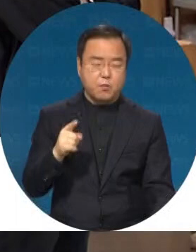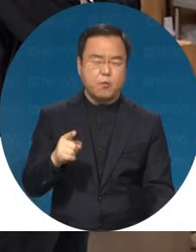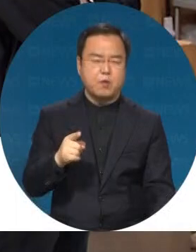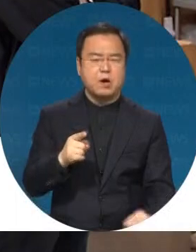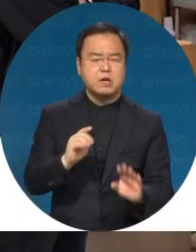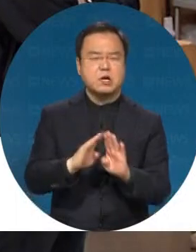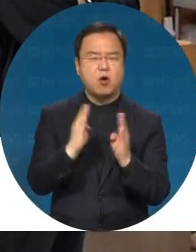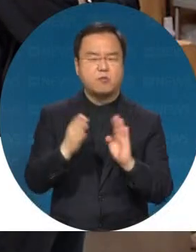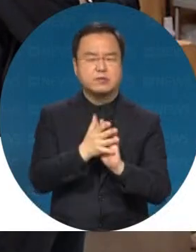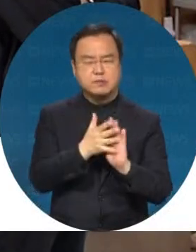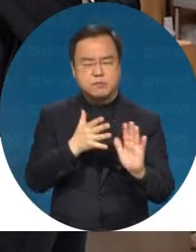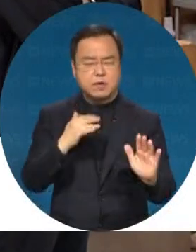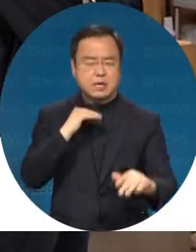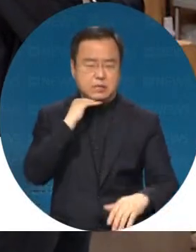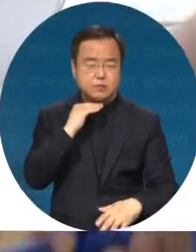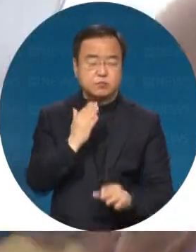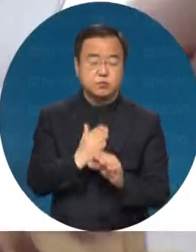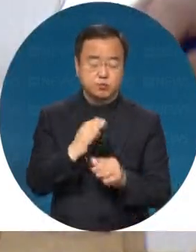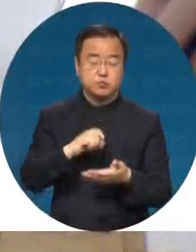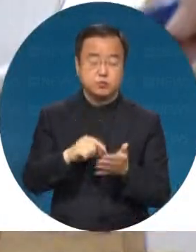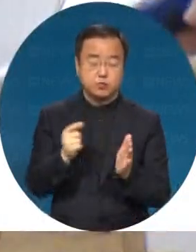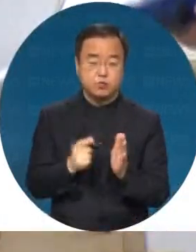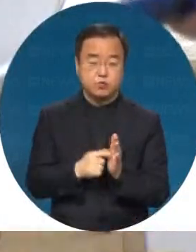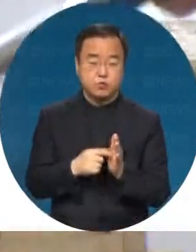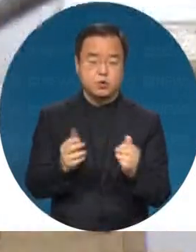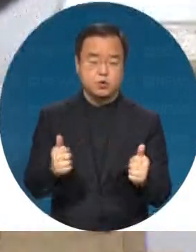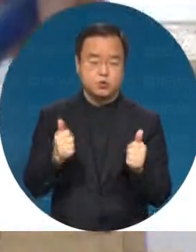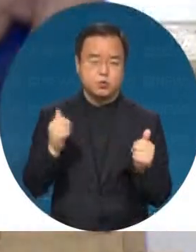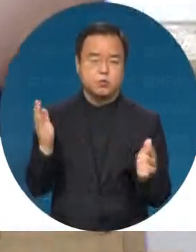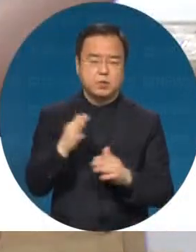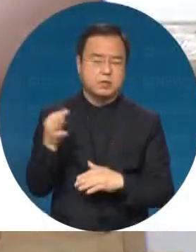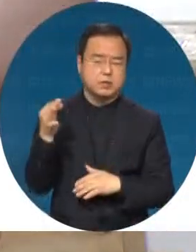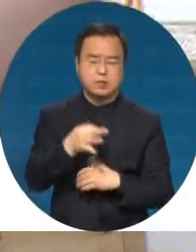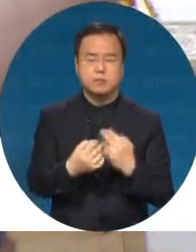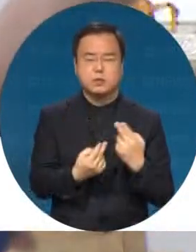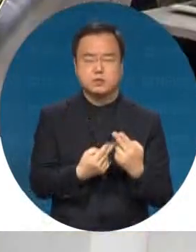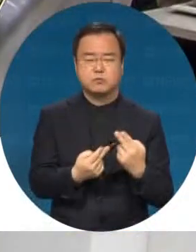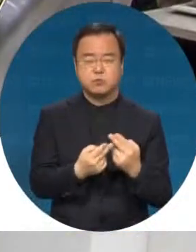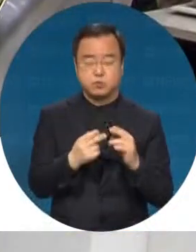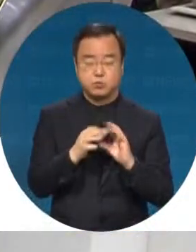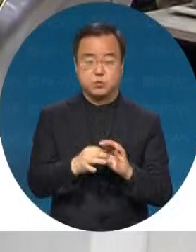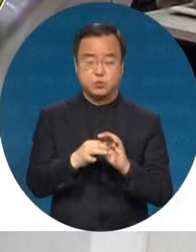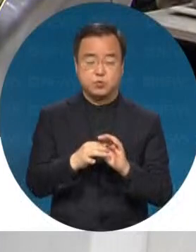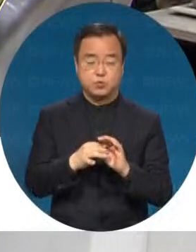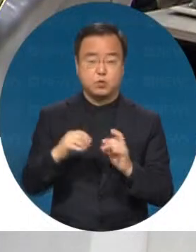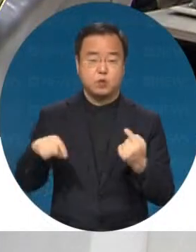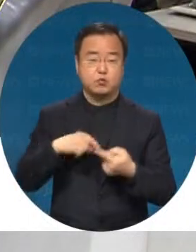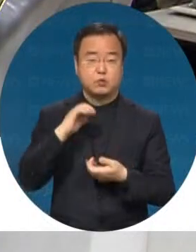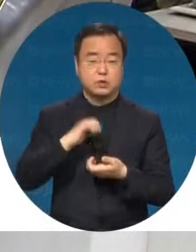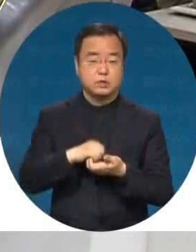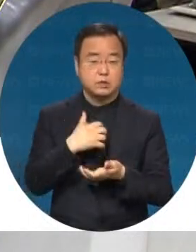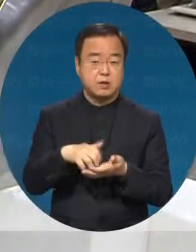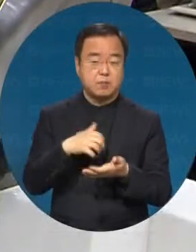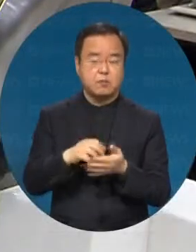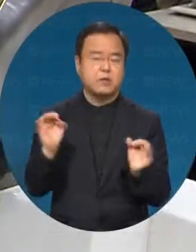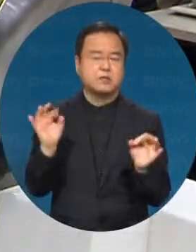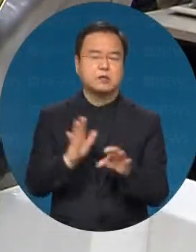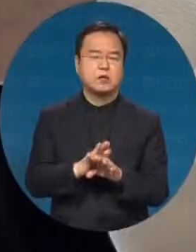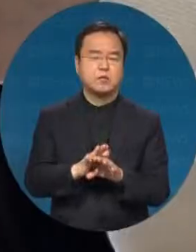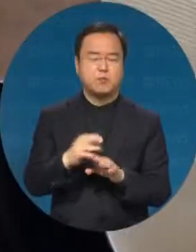인기입니다 졸업생들이 낸 기부금으로 인원 제한을 없앤 고려대는 운영 첫날 700 41명이 물리기도